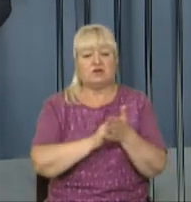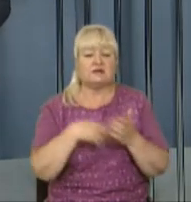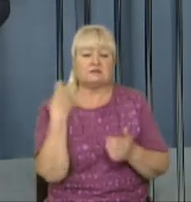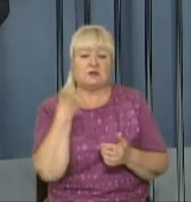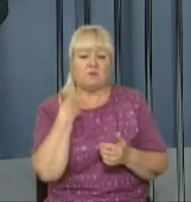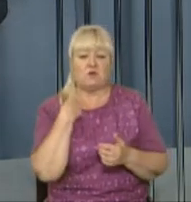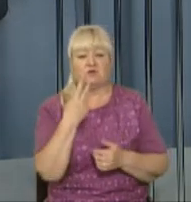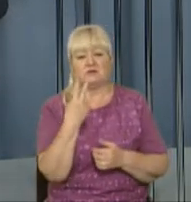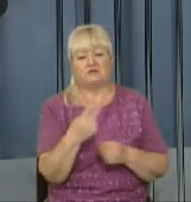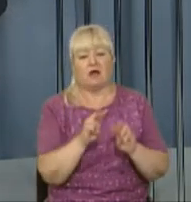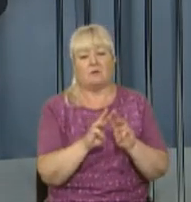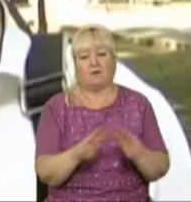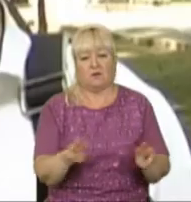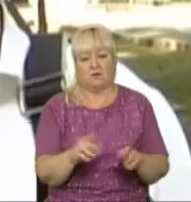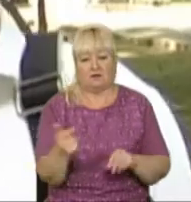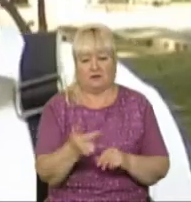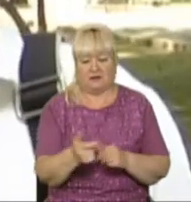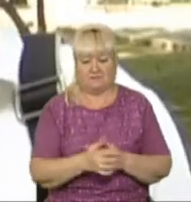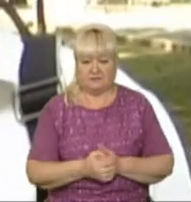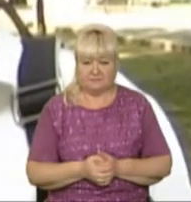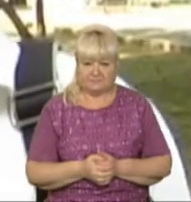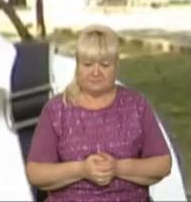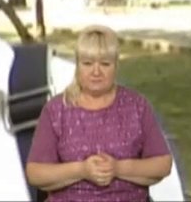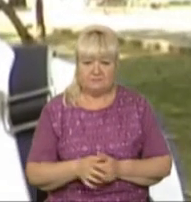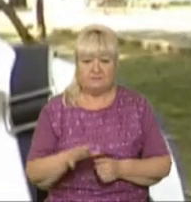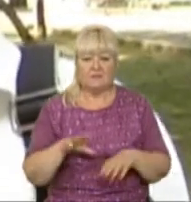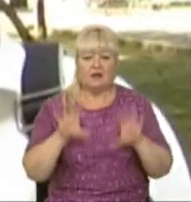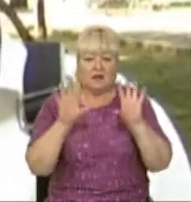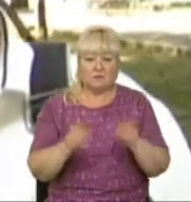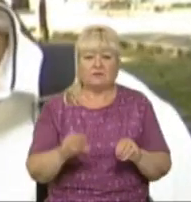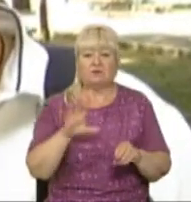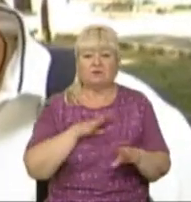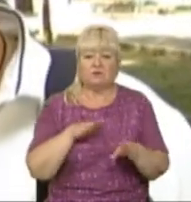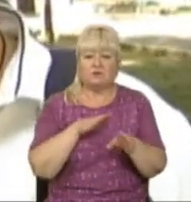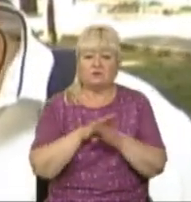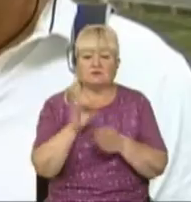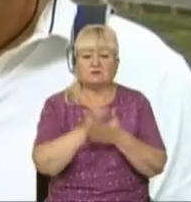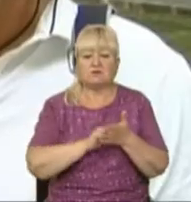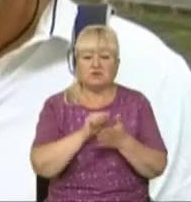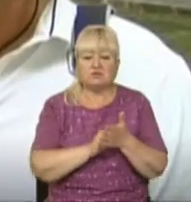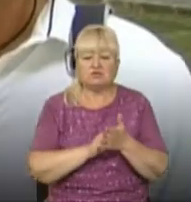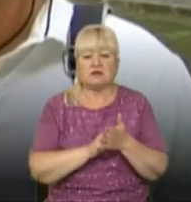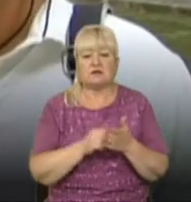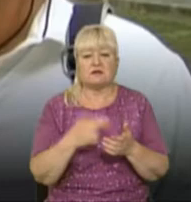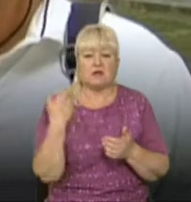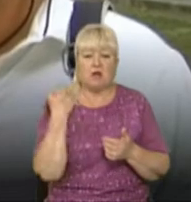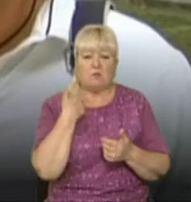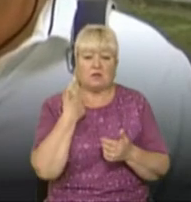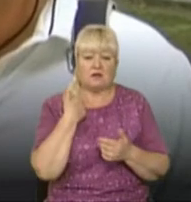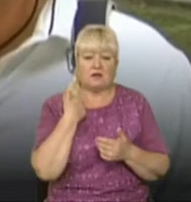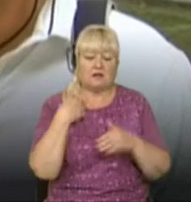у майже 2 мільйони гривень. Відімкнення було здійснено через борги будинку управління. В загальному десь коло 2